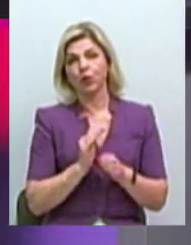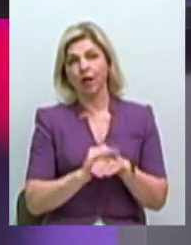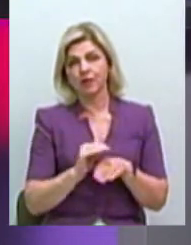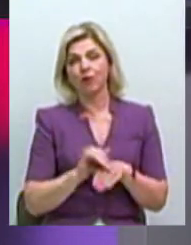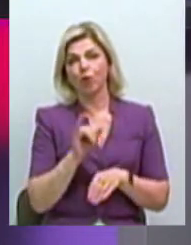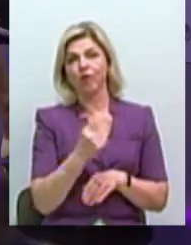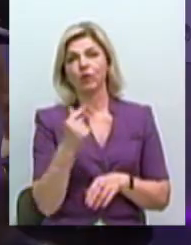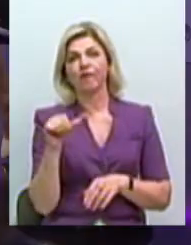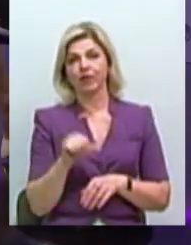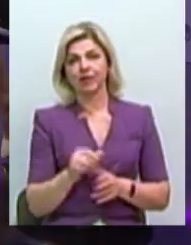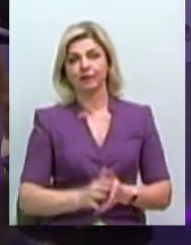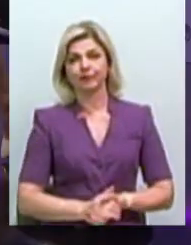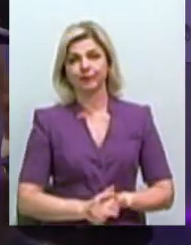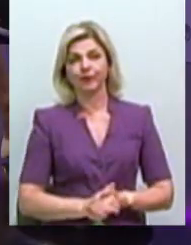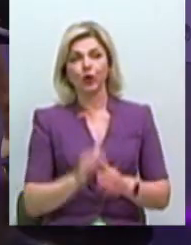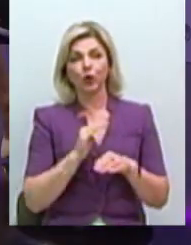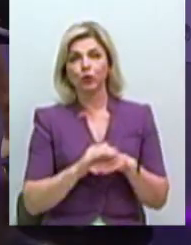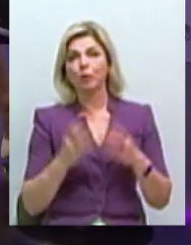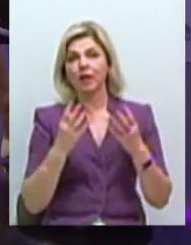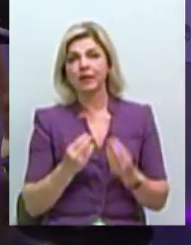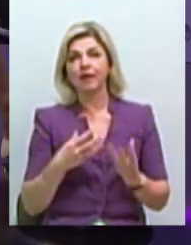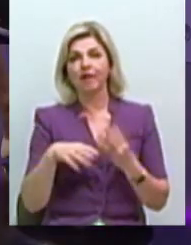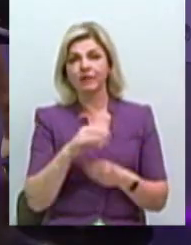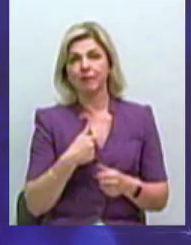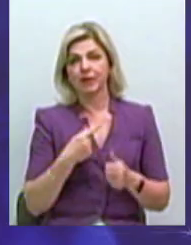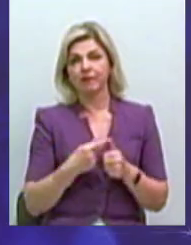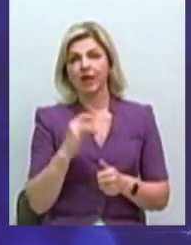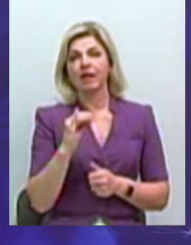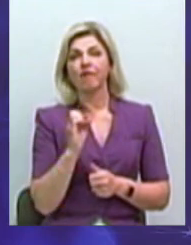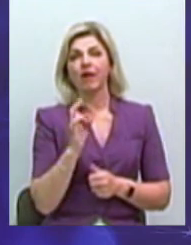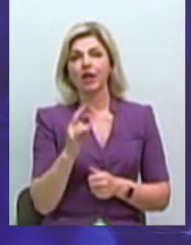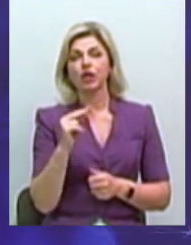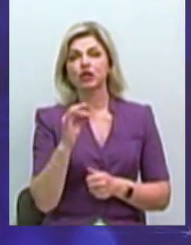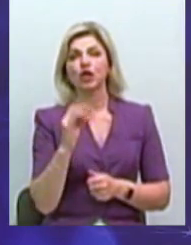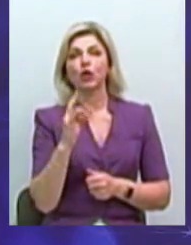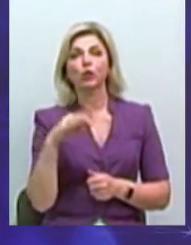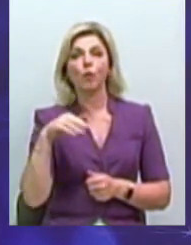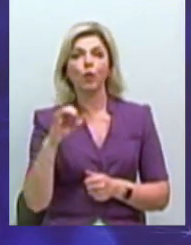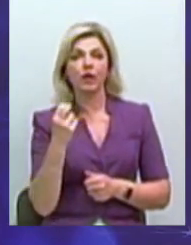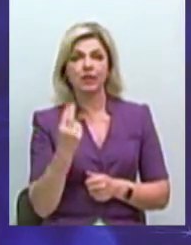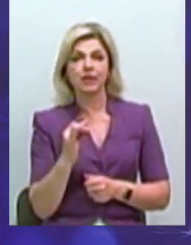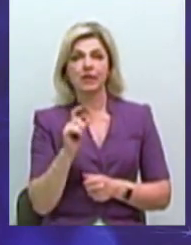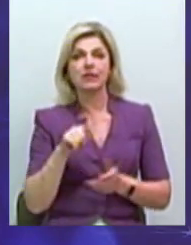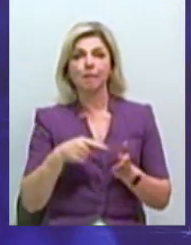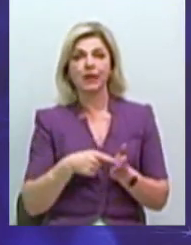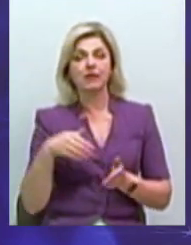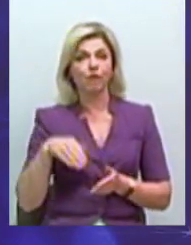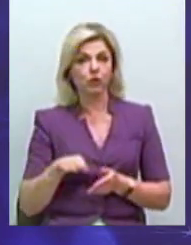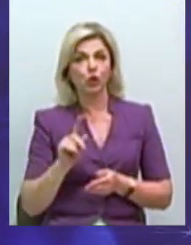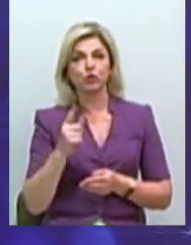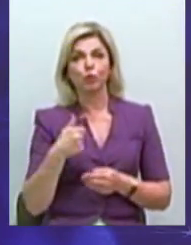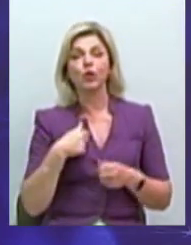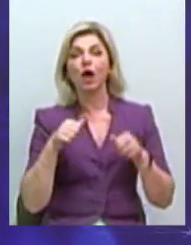одна хвилина, прошу. Доброго дня всім. Мене звати Іван Чорноморець з міста Вознесенськ. Чому я вирішив стати